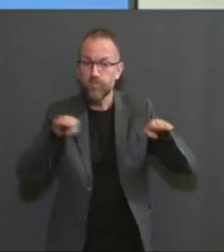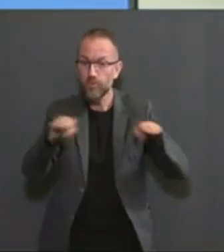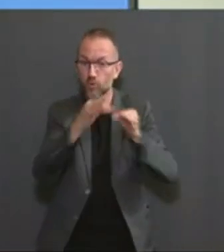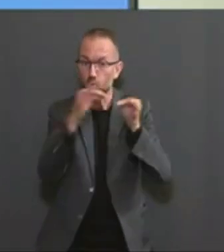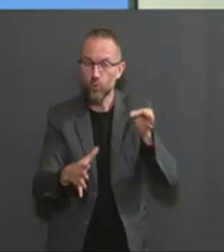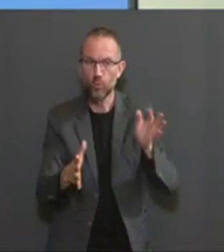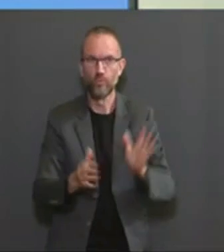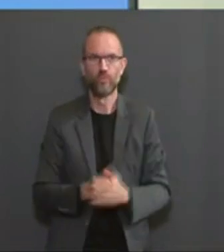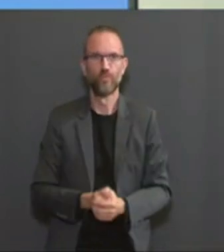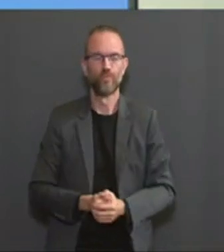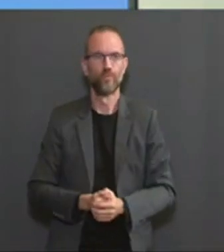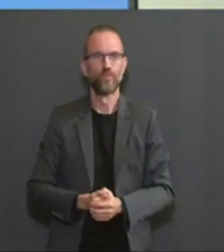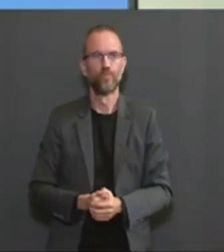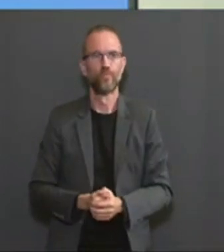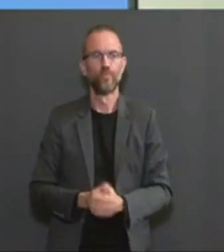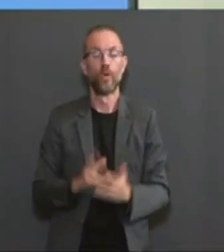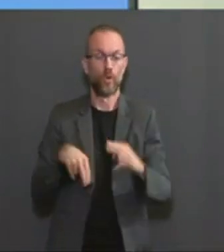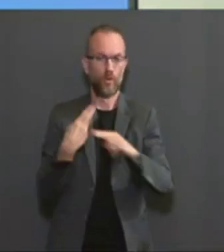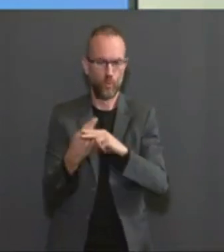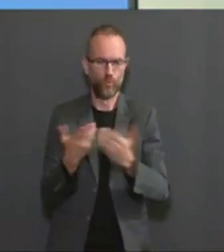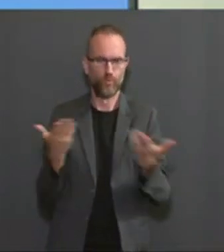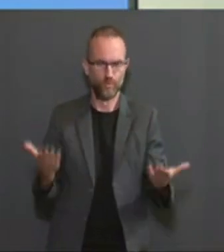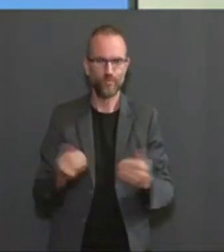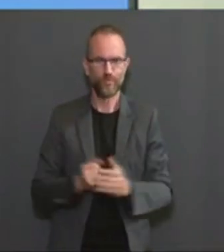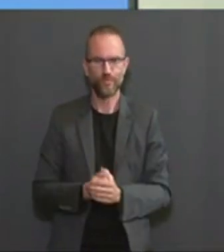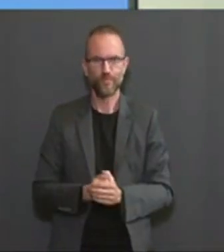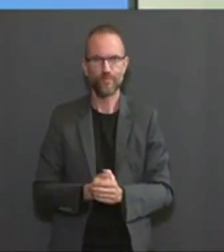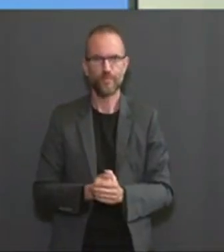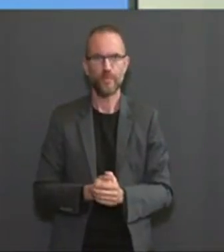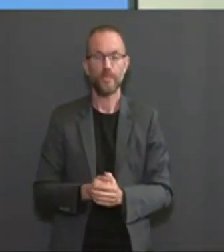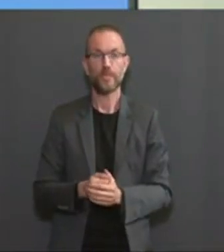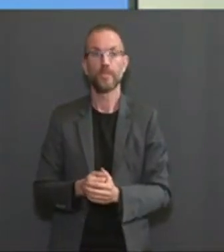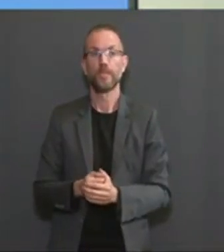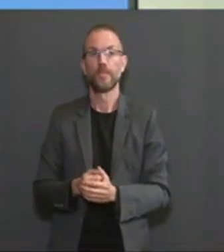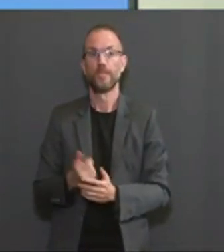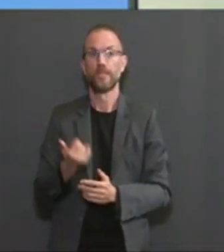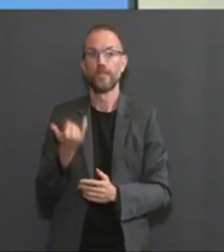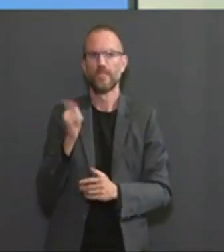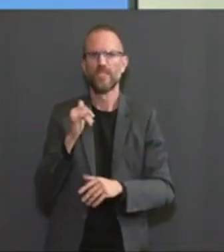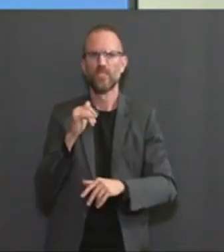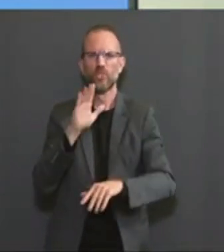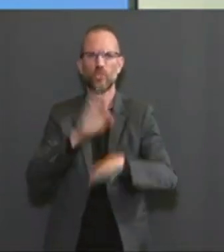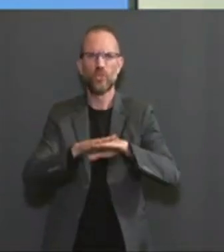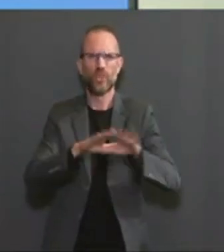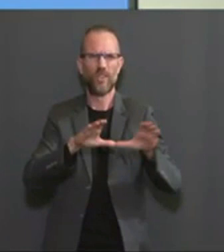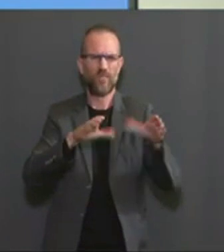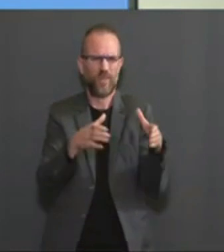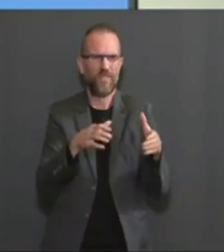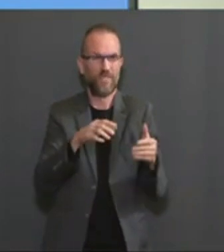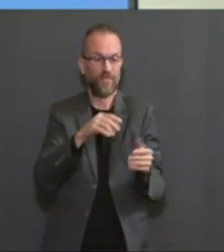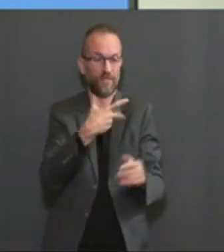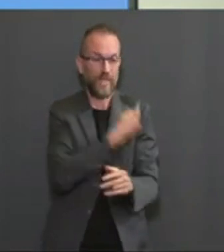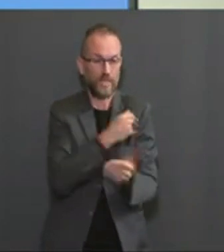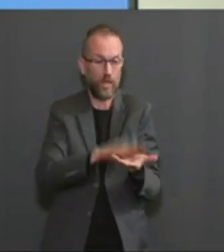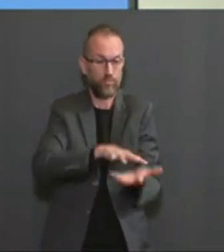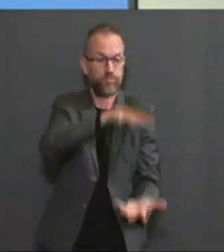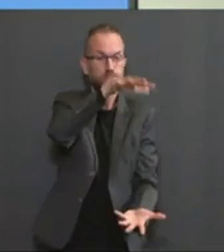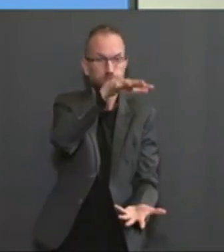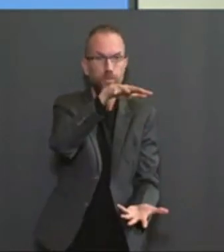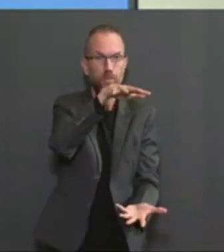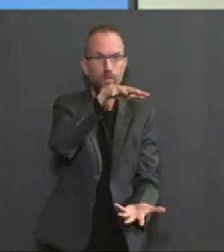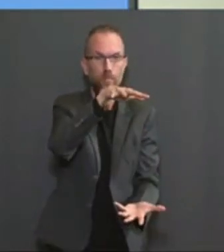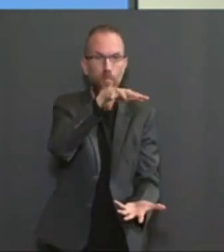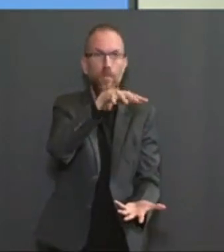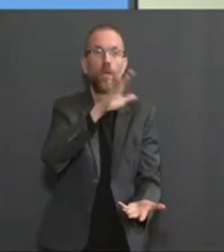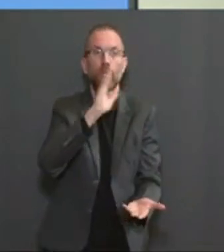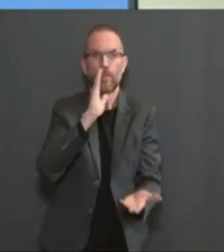Alors, on peut directement éliminer le problème potentiel de la quantité de vaccins. Nous avons déjà actuellement en